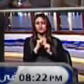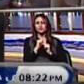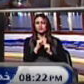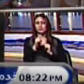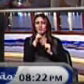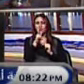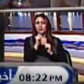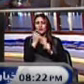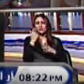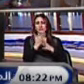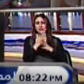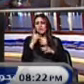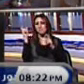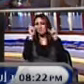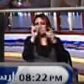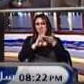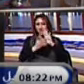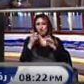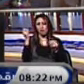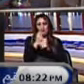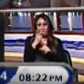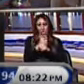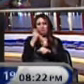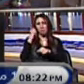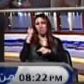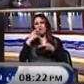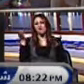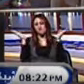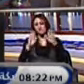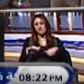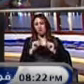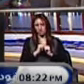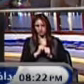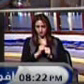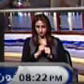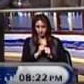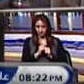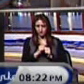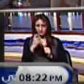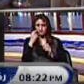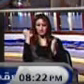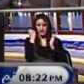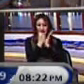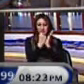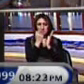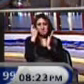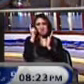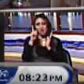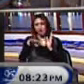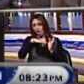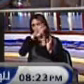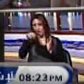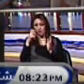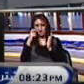ان العملية فنية شديدة الفنية، فمش هيقدر المواطن البسيط يعرف الختم المزور من الختم الغير